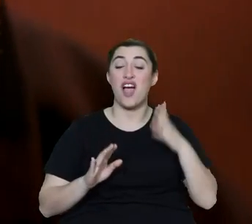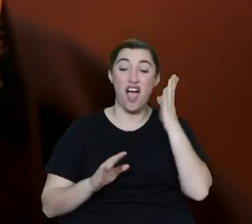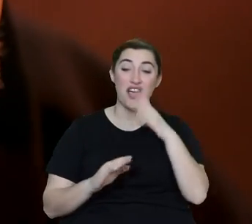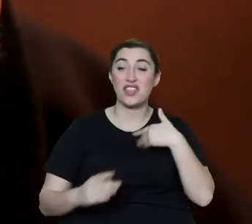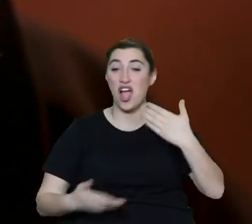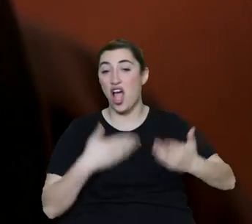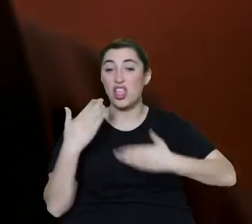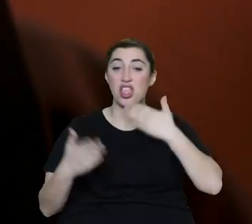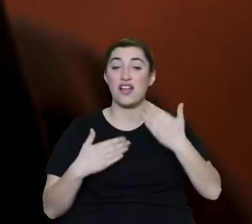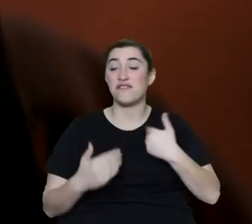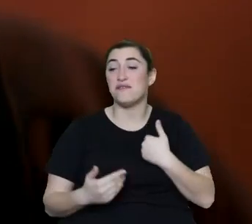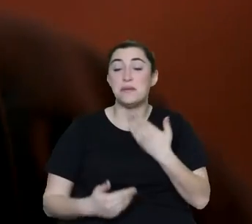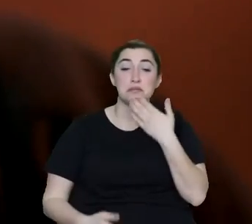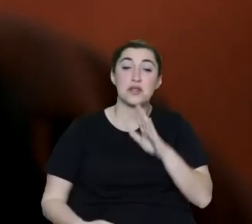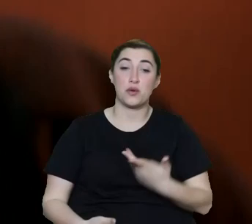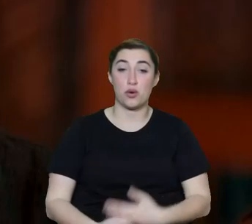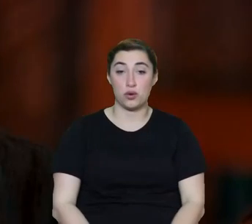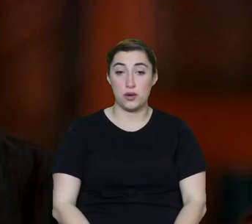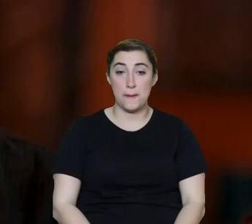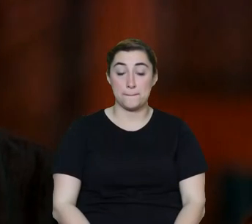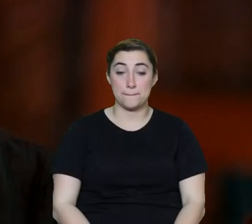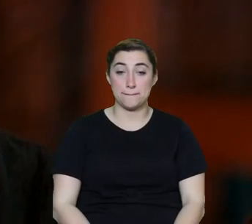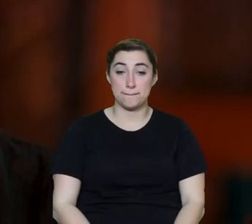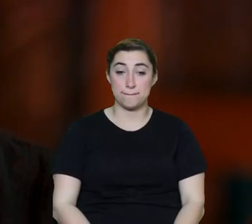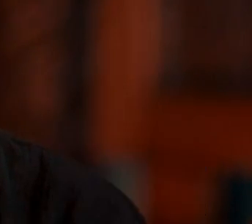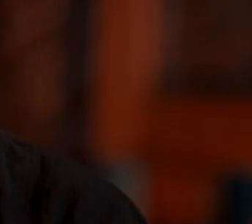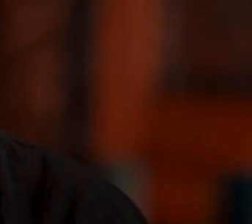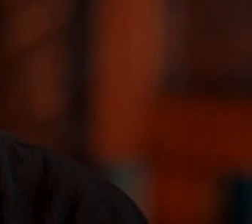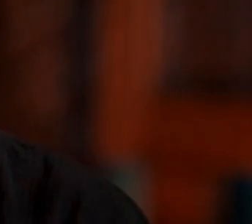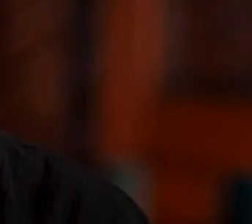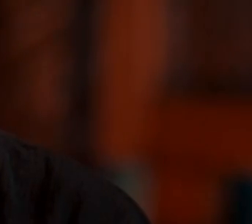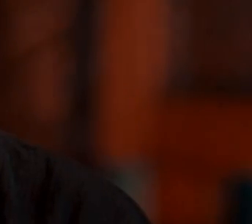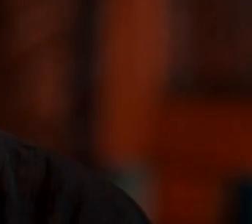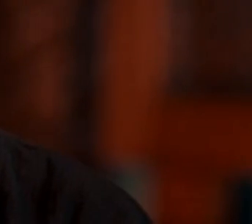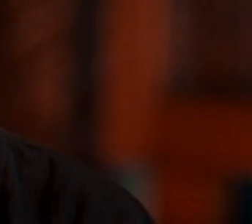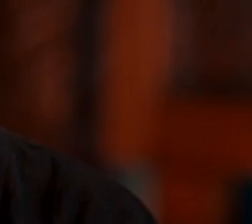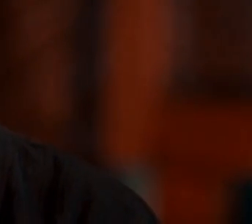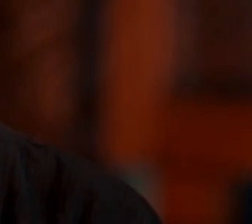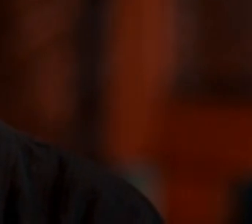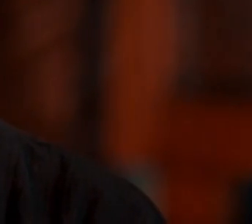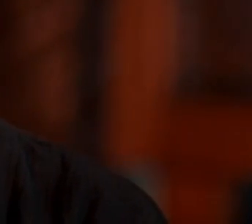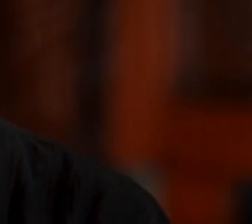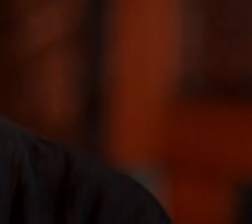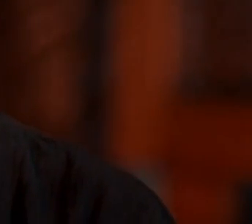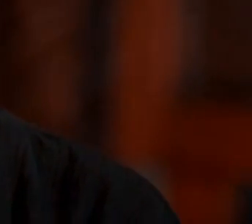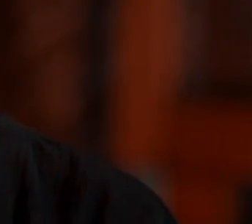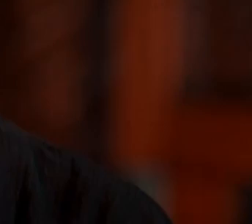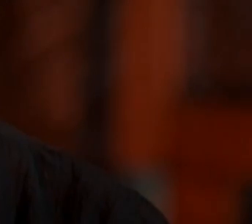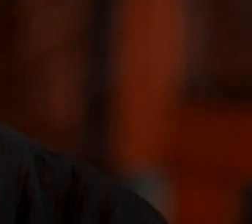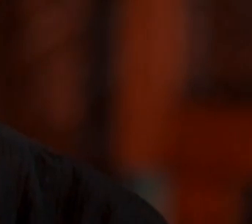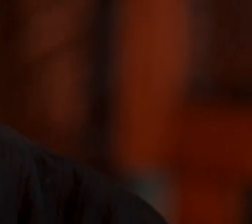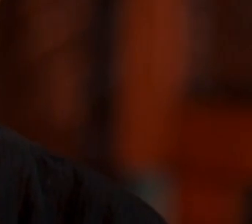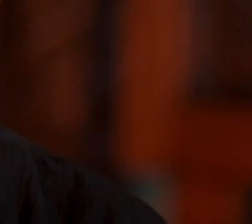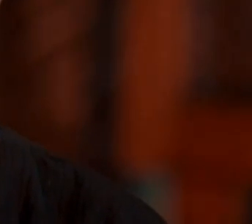aynayı bile anlatıveresim gelmez. Yunus anlattıklarını can kulağıyla dinleyip yine kendine bir pay çıkarmış gibi kederli iç çekti.